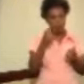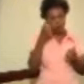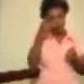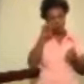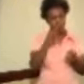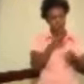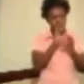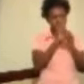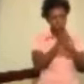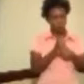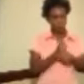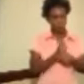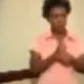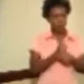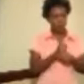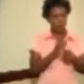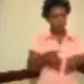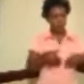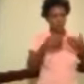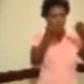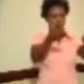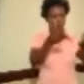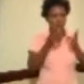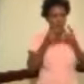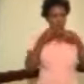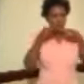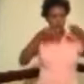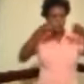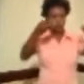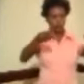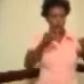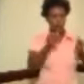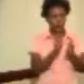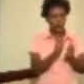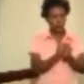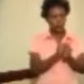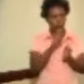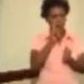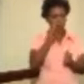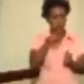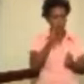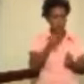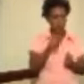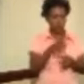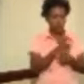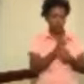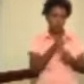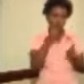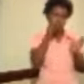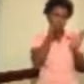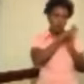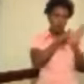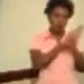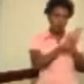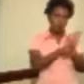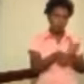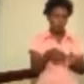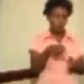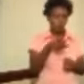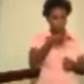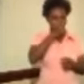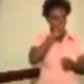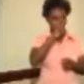ça et lancer les signaux pour que maintenant il va falloir il est impératif qu'on priorise les intérêts